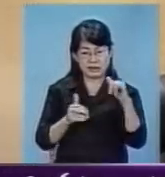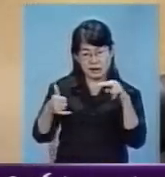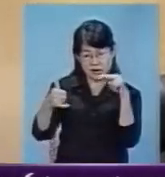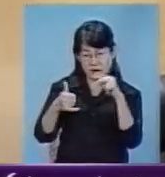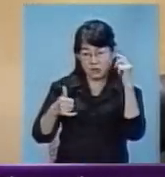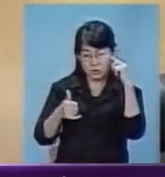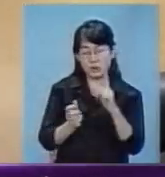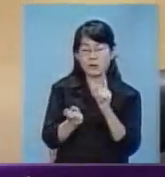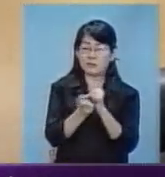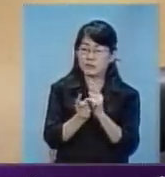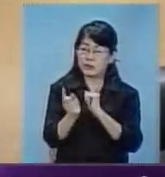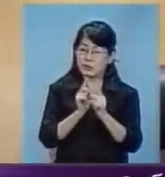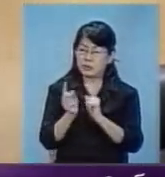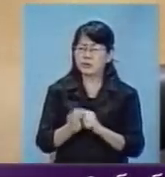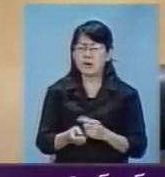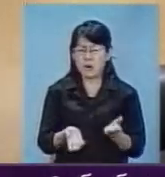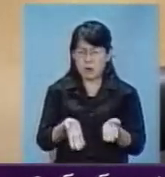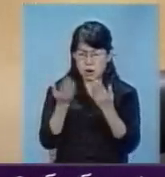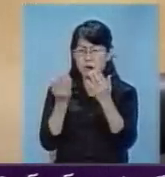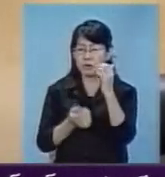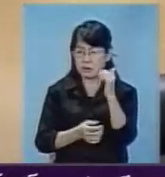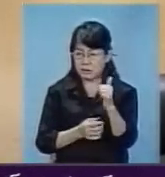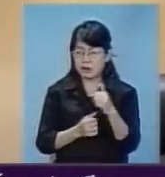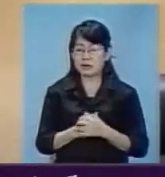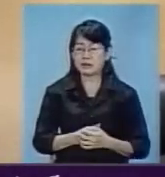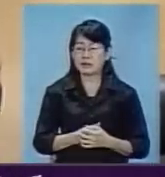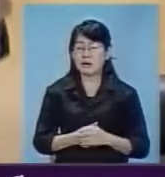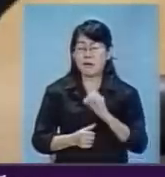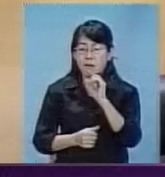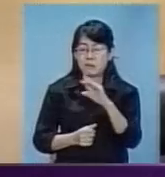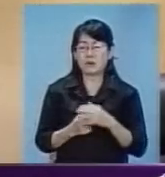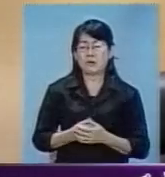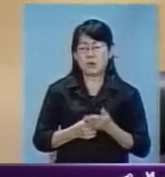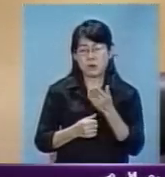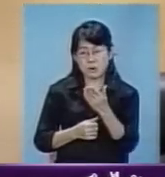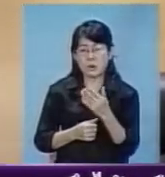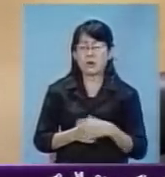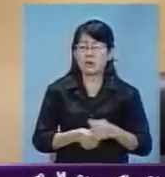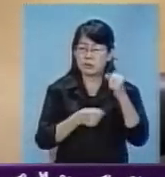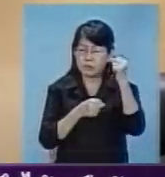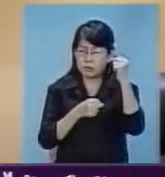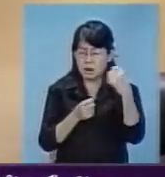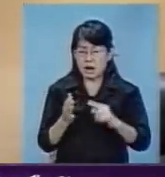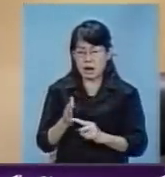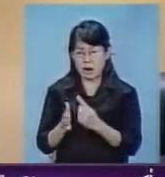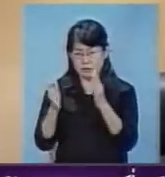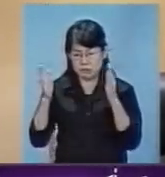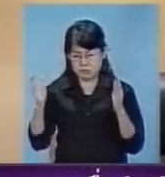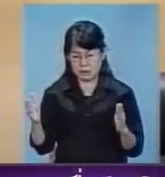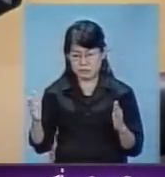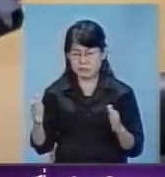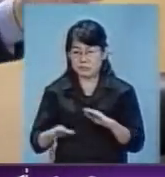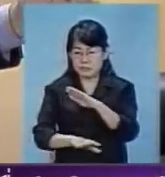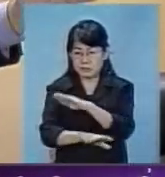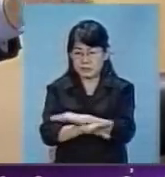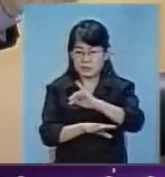เจรจา ขาพื้นที่ขืนขอว่าให้ท่านชุมนุมกันมาตงแต่หน้าผ่านฟ้ามาจนถึงสีแย